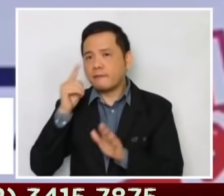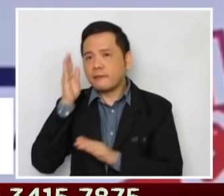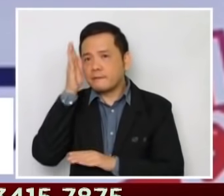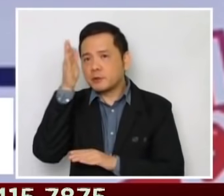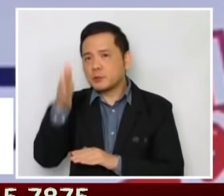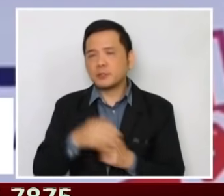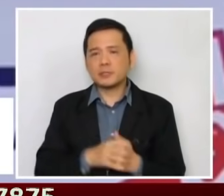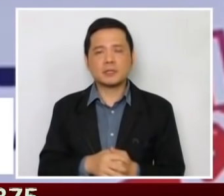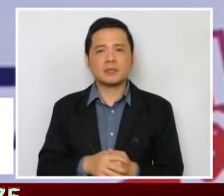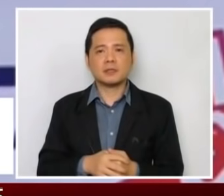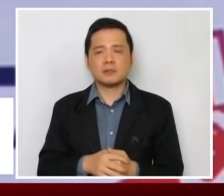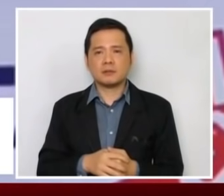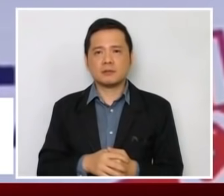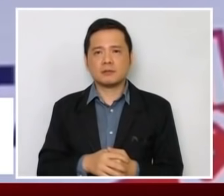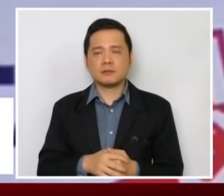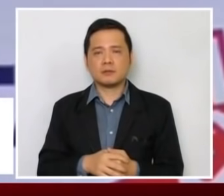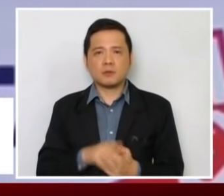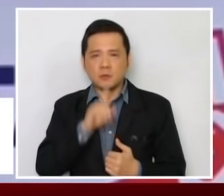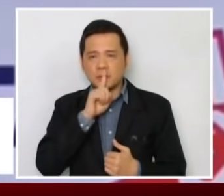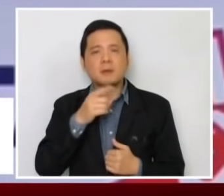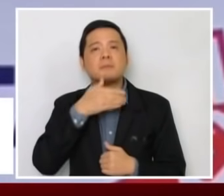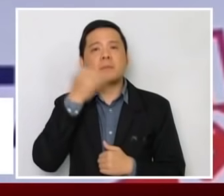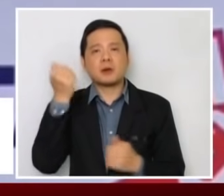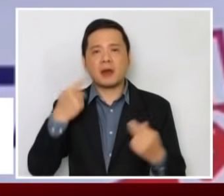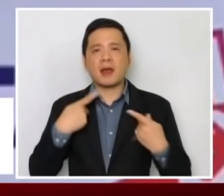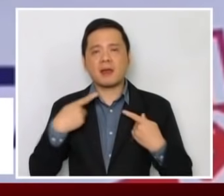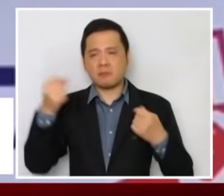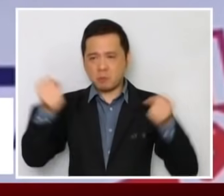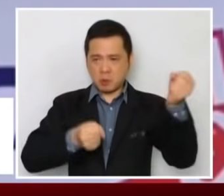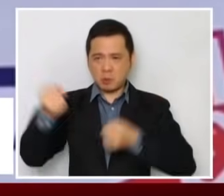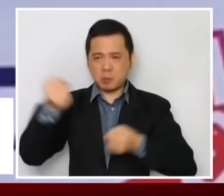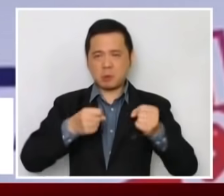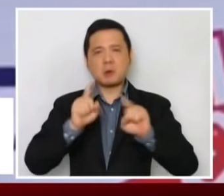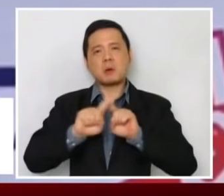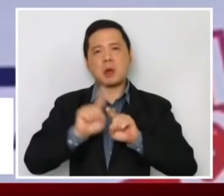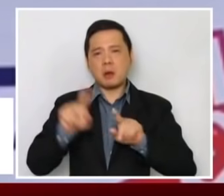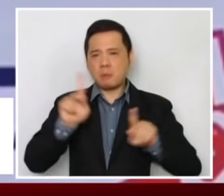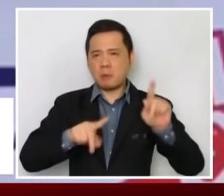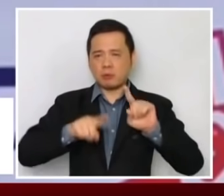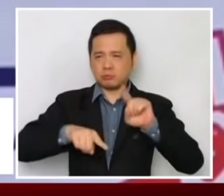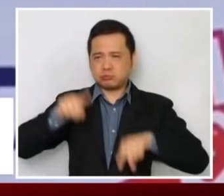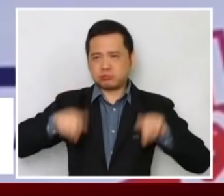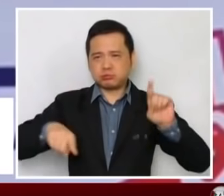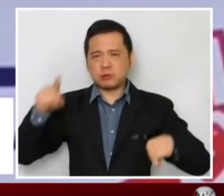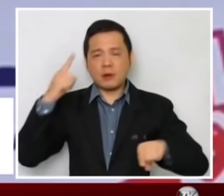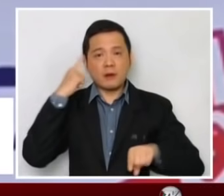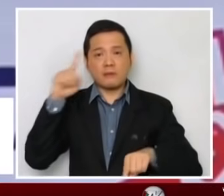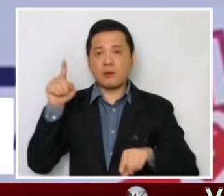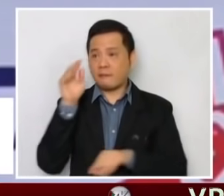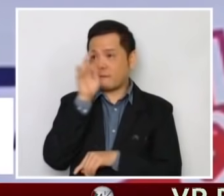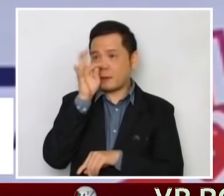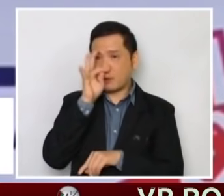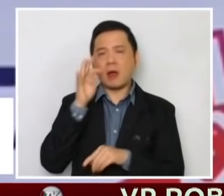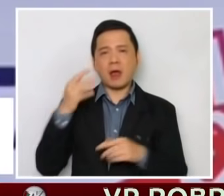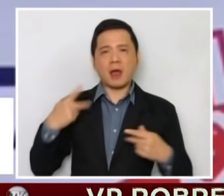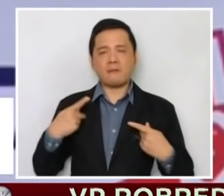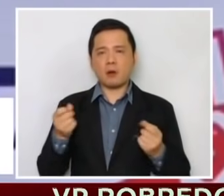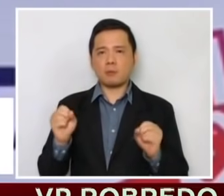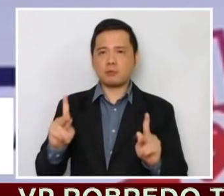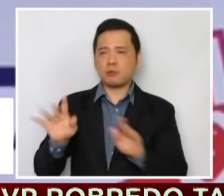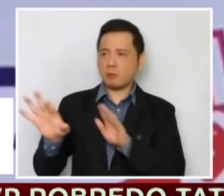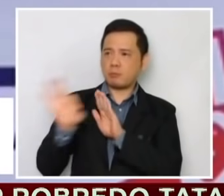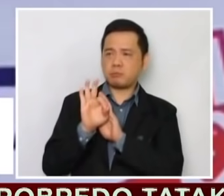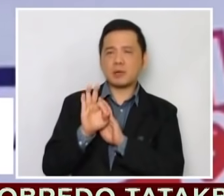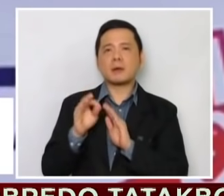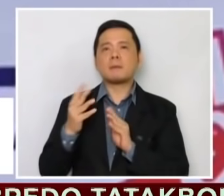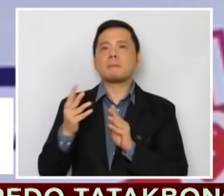Mas maganda yung maraming iba't ibang propose para makapili ang tao. So that's good.